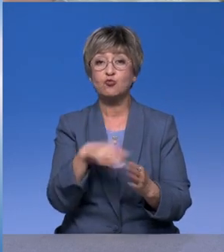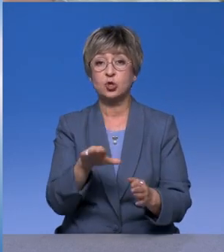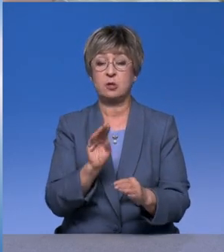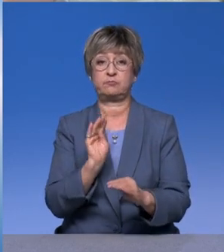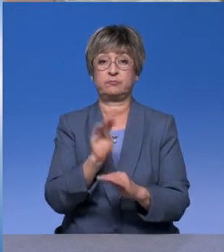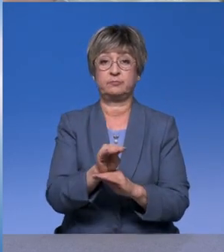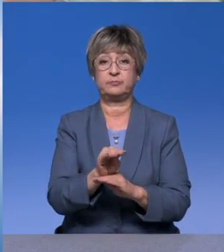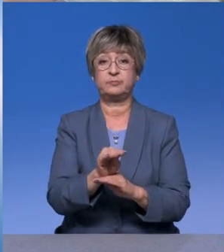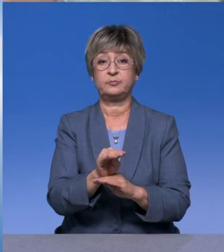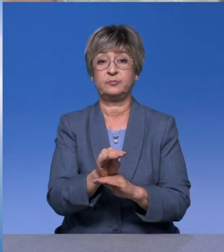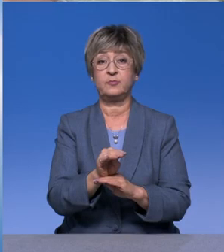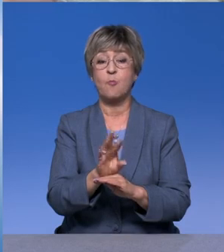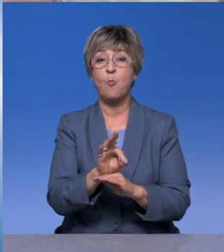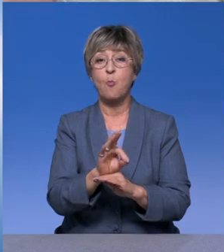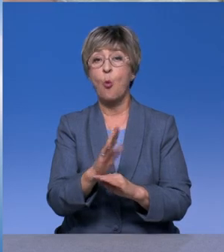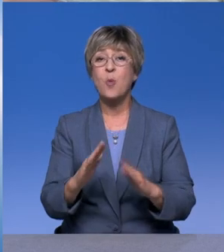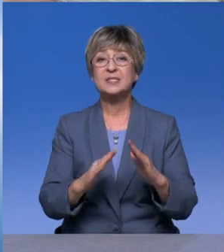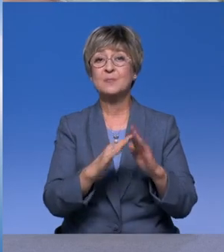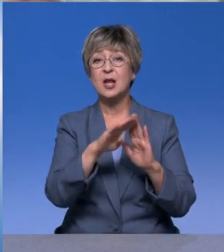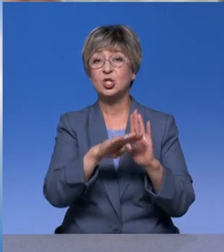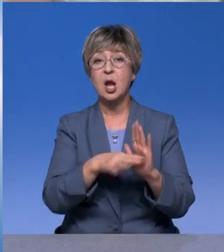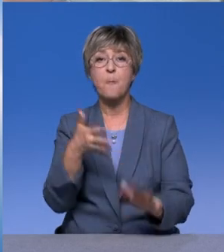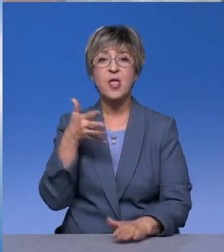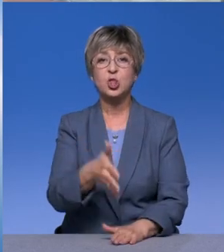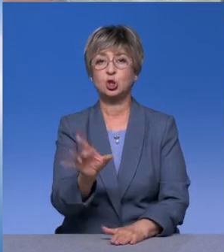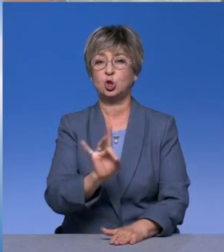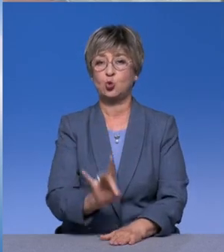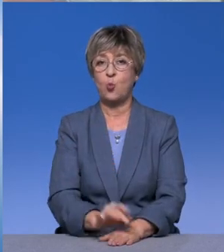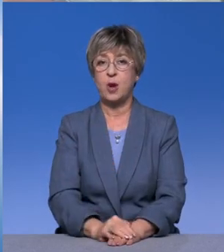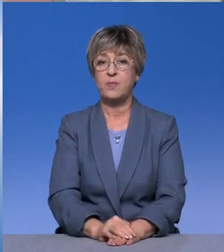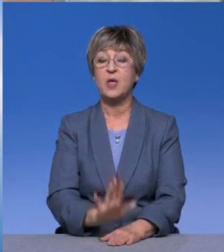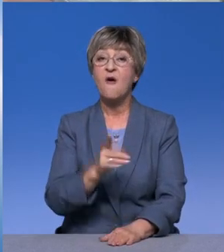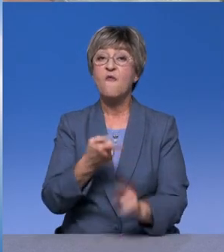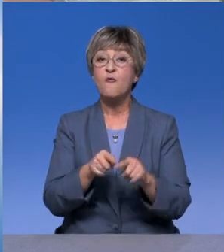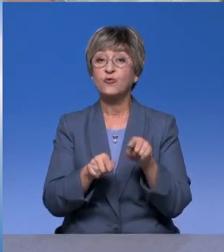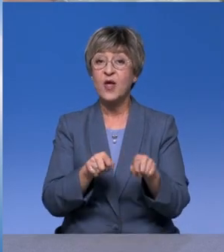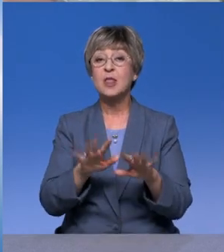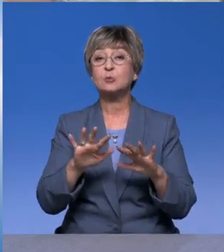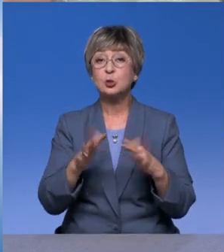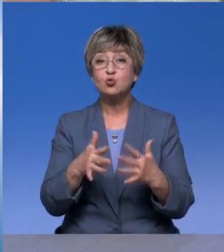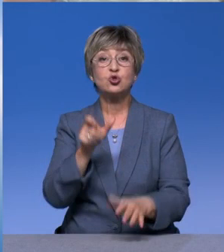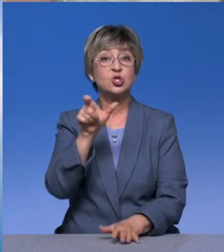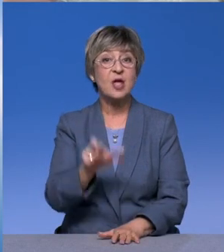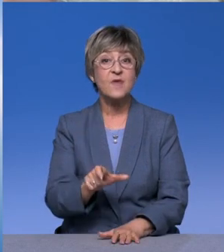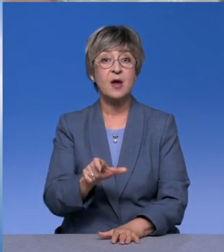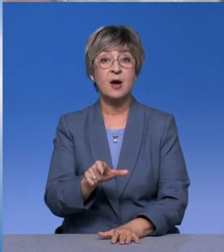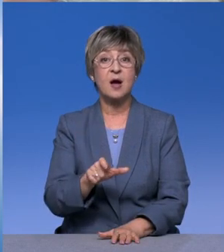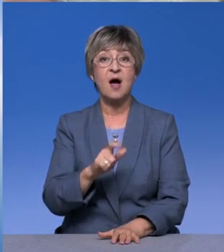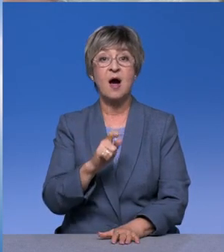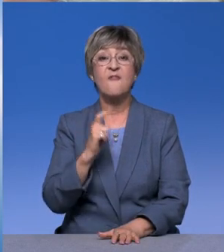был, допустим, по максимальной шкале 5000 рублей. Вот в этом случае человек, даже